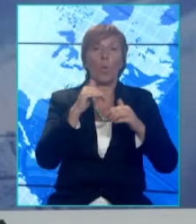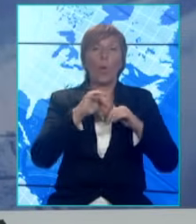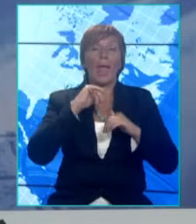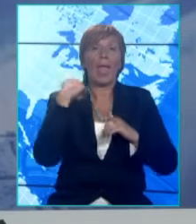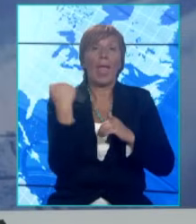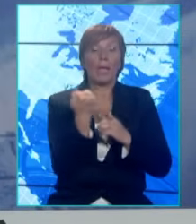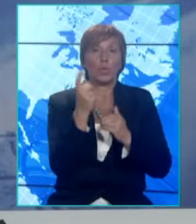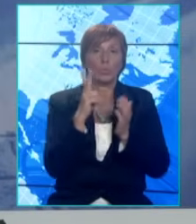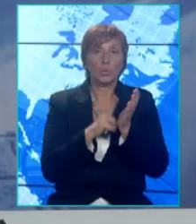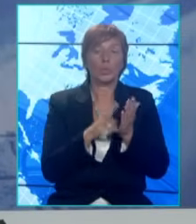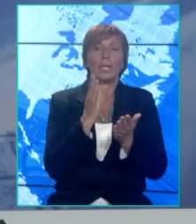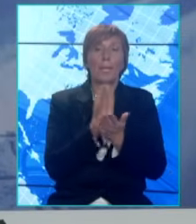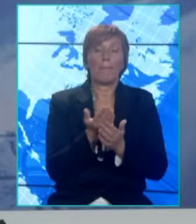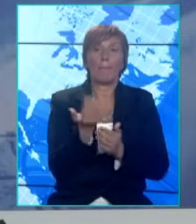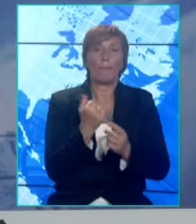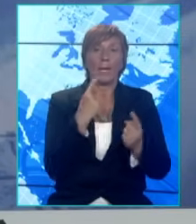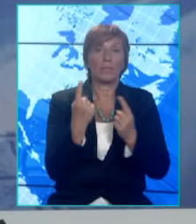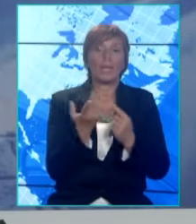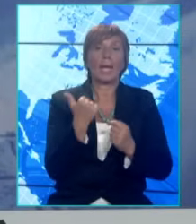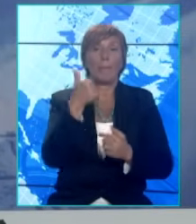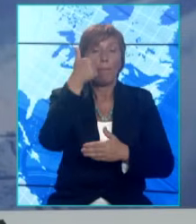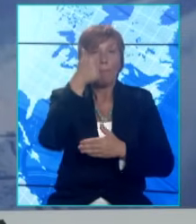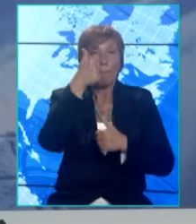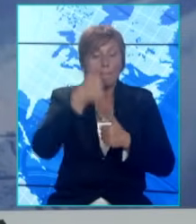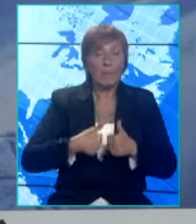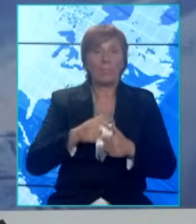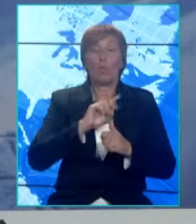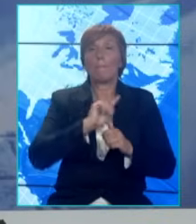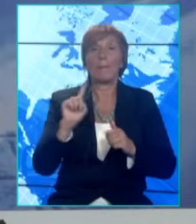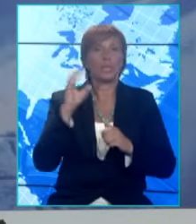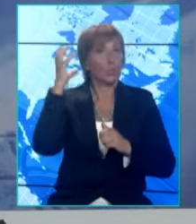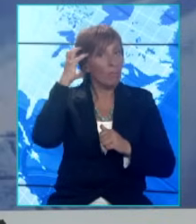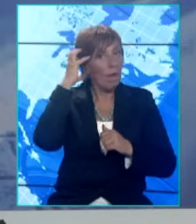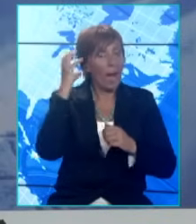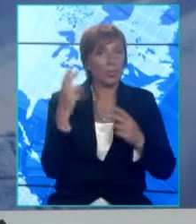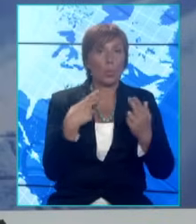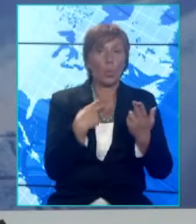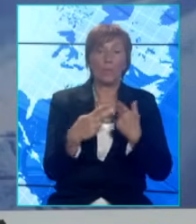stvore preduvjeti da imamo prvu međuvladnu konferenciju do konca godine.